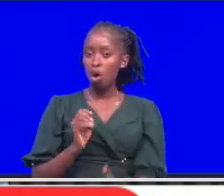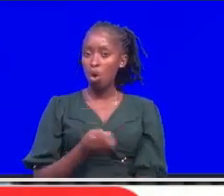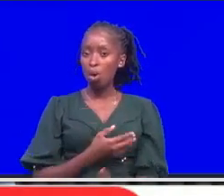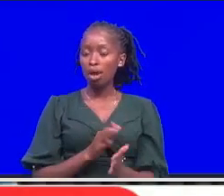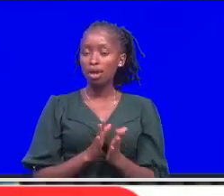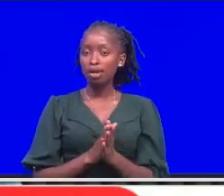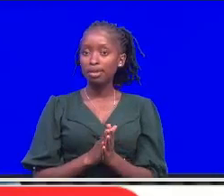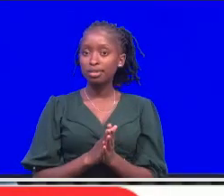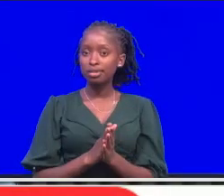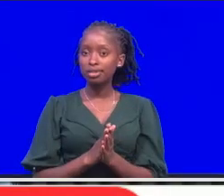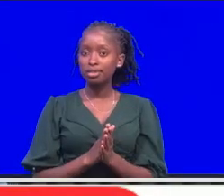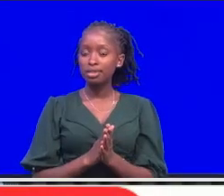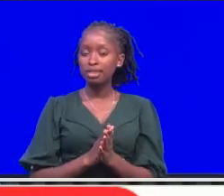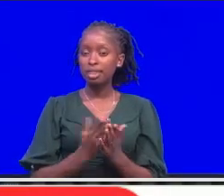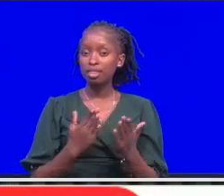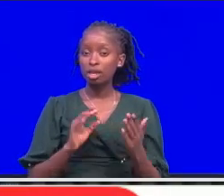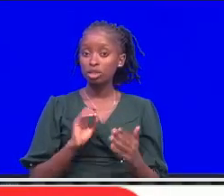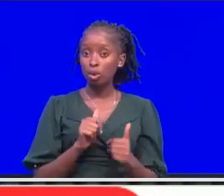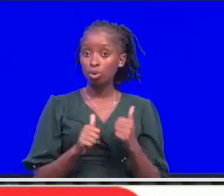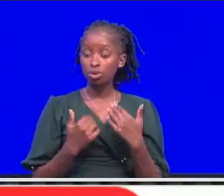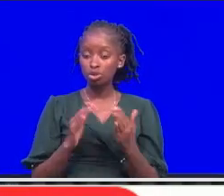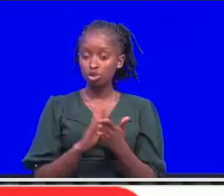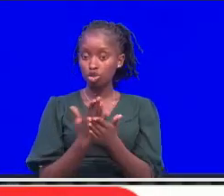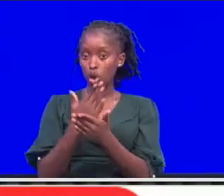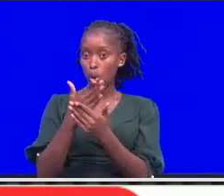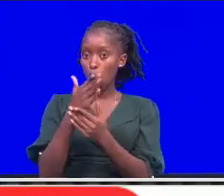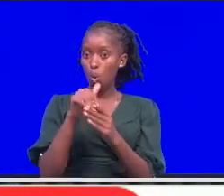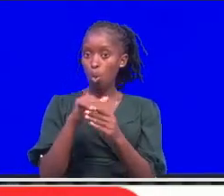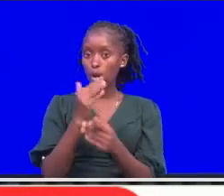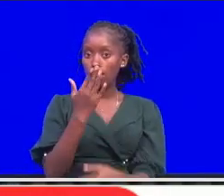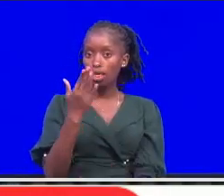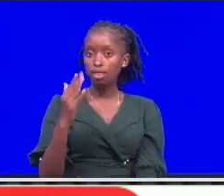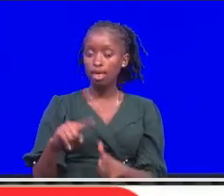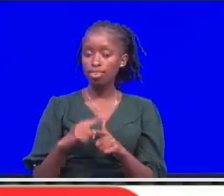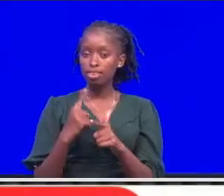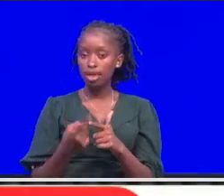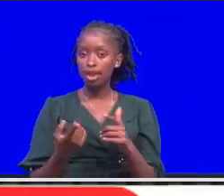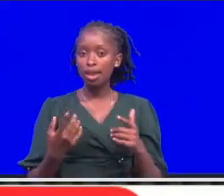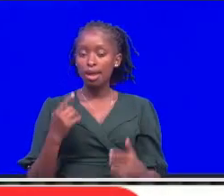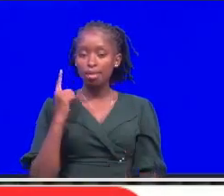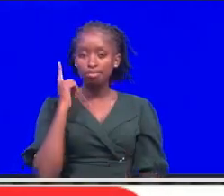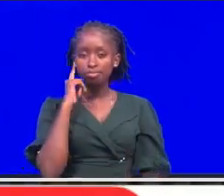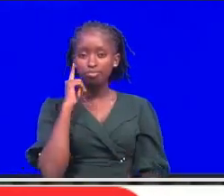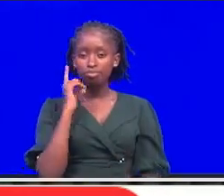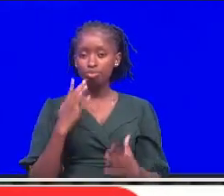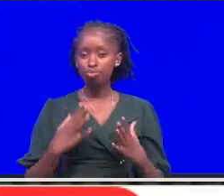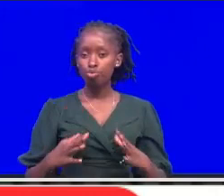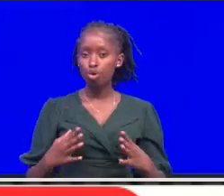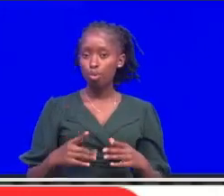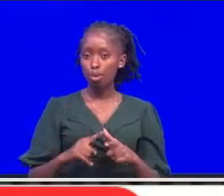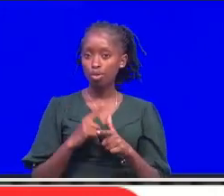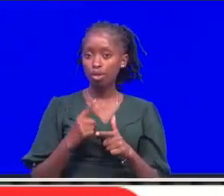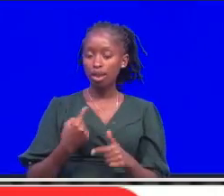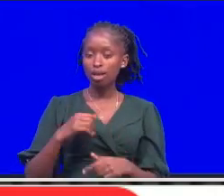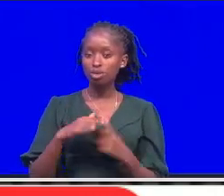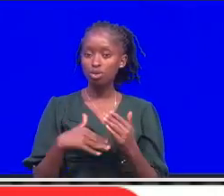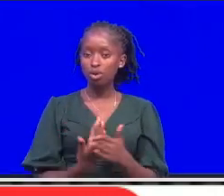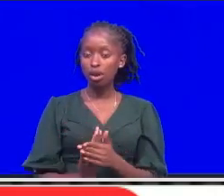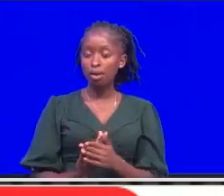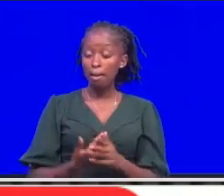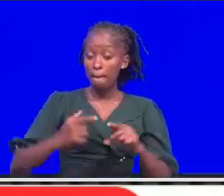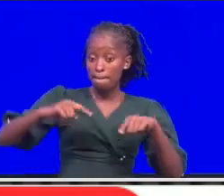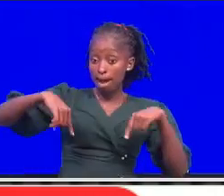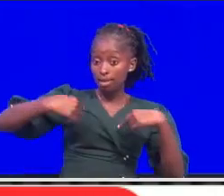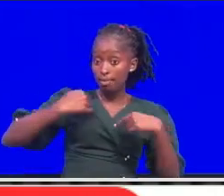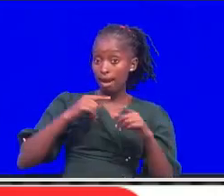pia wasikilizaji na tunajivunia washirika wetu mbalimbali wa kibiashara. Mimi kama mtangazaji ni kitu ambacho